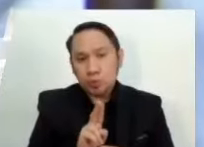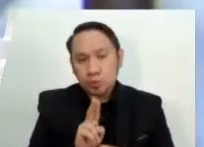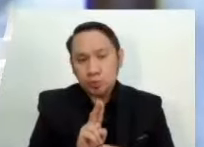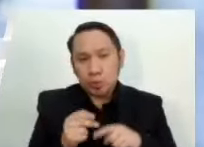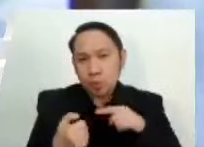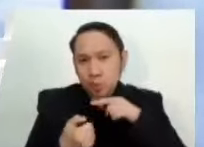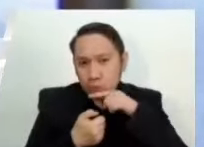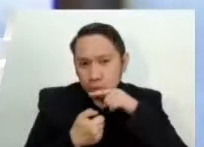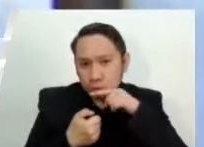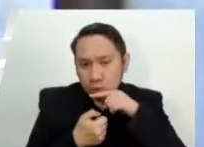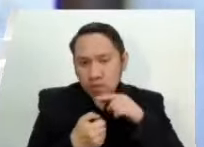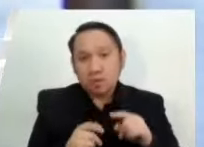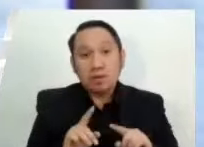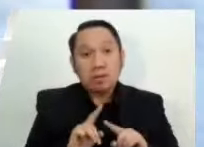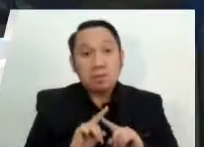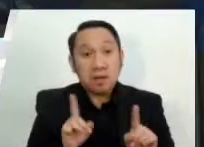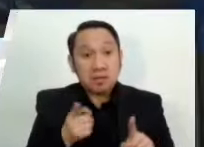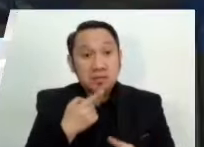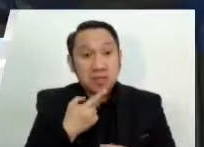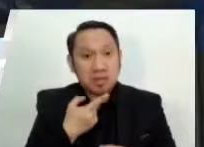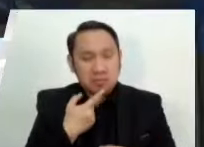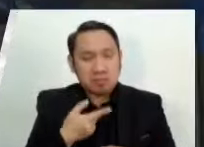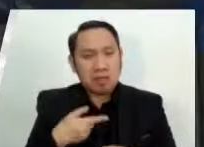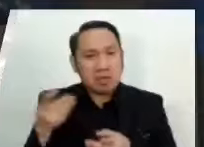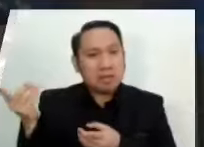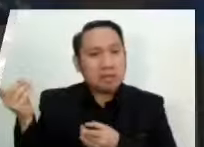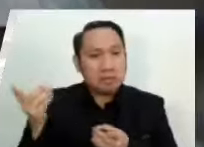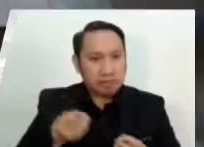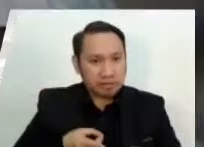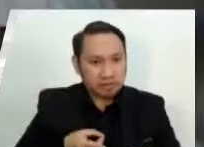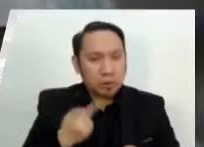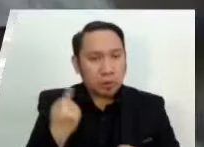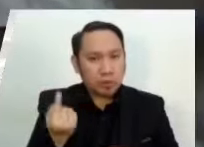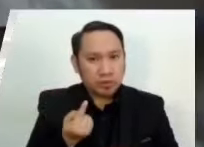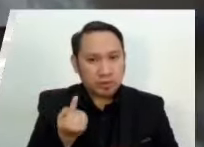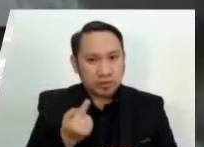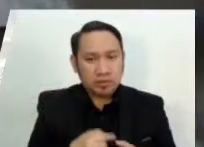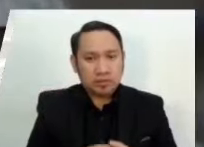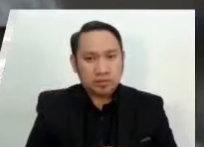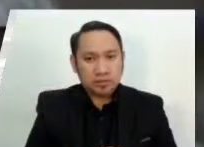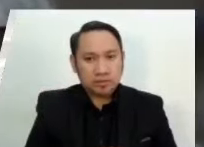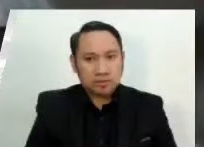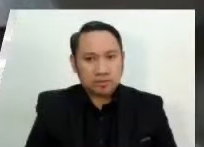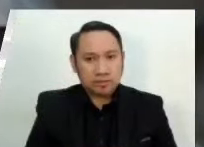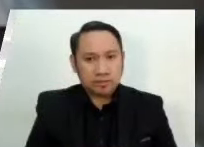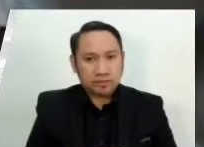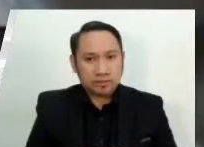ino-order ng mga droga sa kanyang amo. May nag-alok po. Hindi may iwasan.